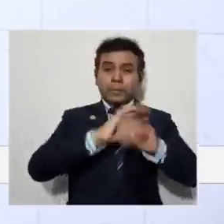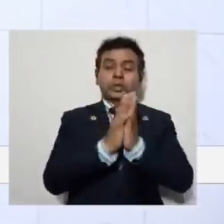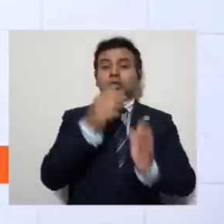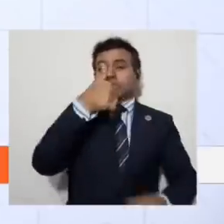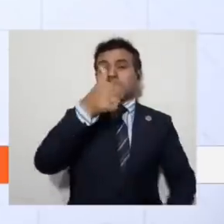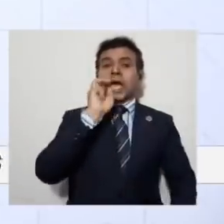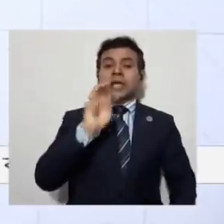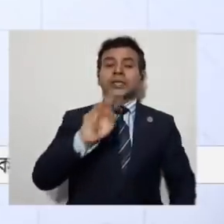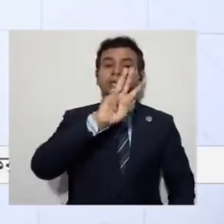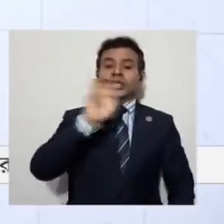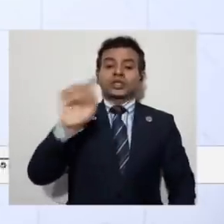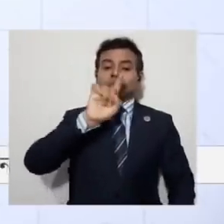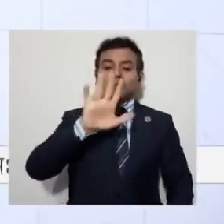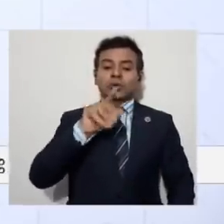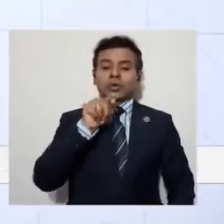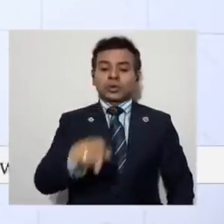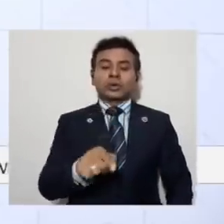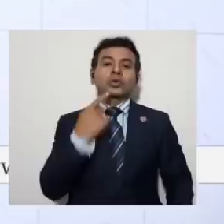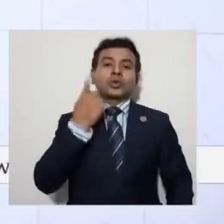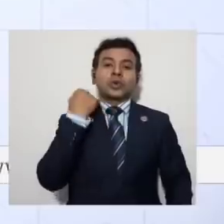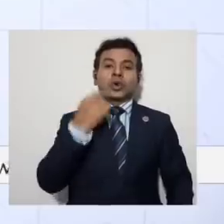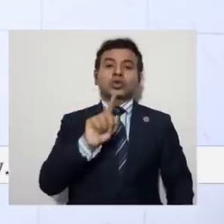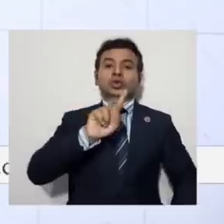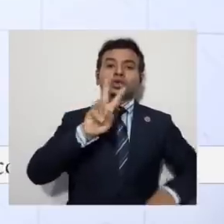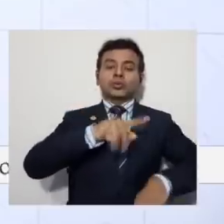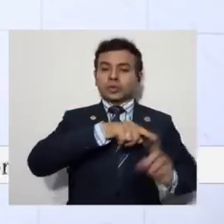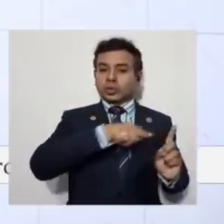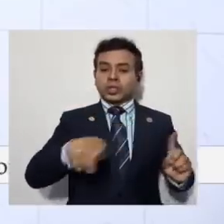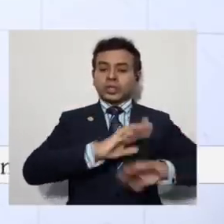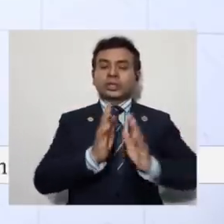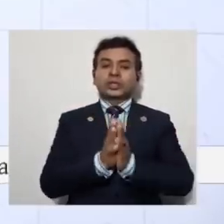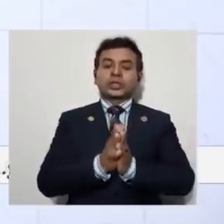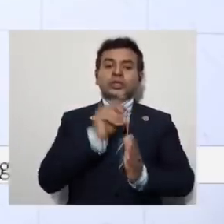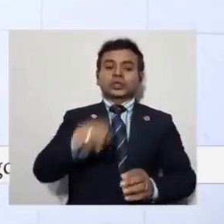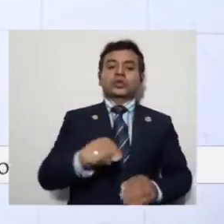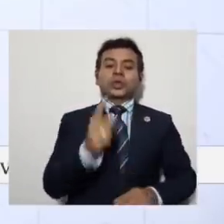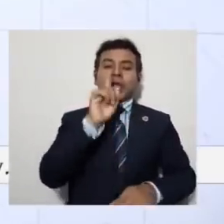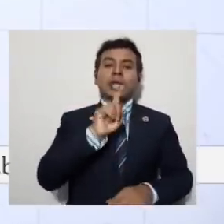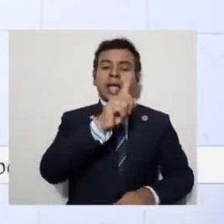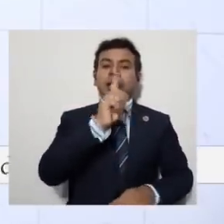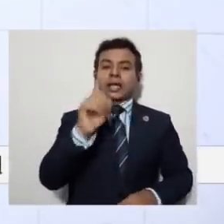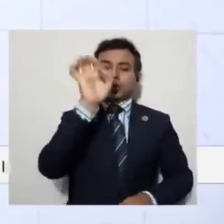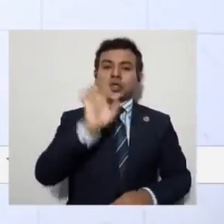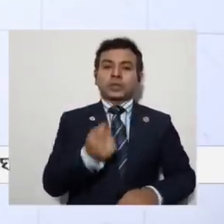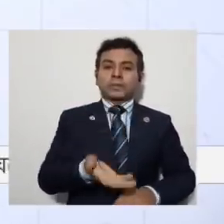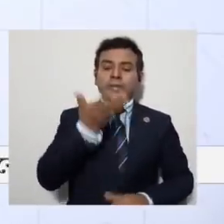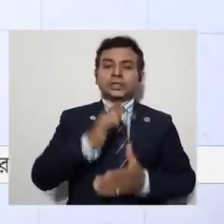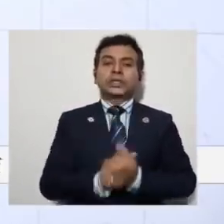6,260টি, আমাদের নমুনা সংগৃহীত হয়েছিল 6,315টি। এই নমুনা সংগ্রহ গত 24 ঘন্টার